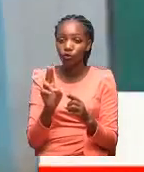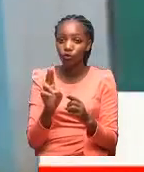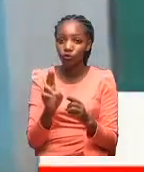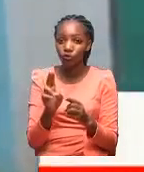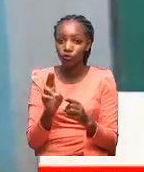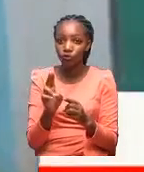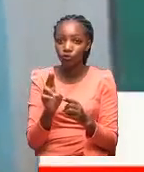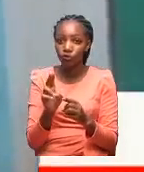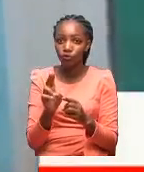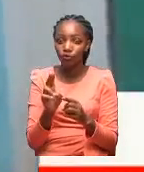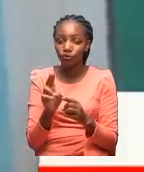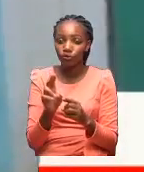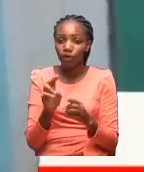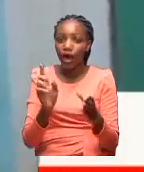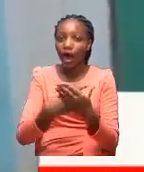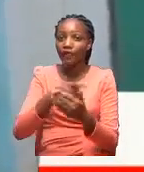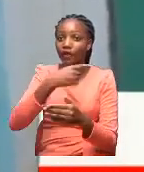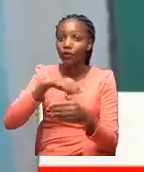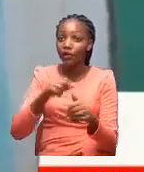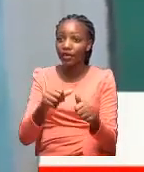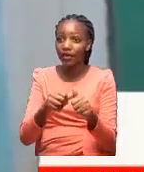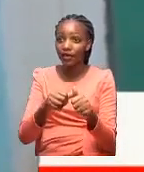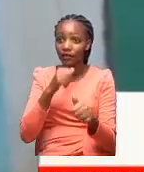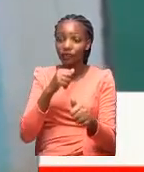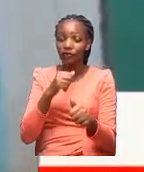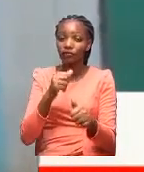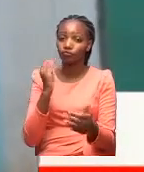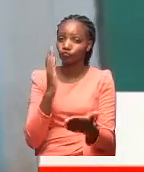Kenyatta. Na sisi tumekataa kabisa